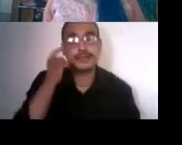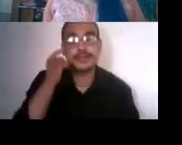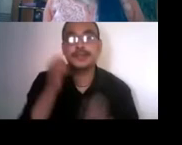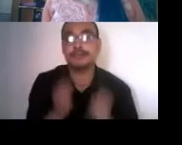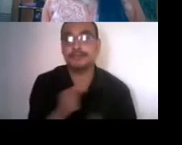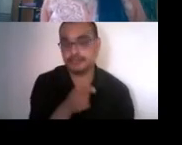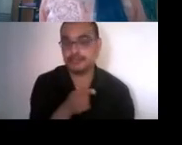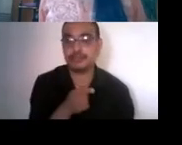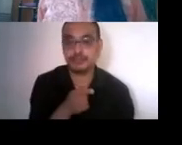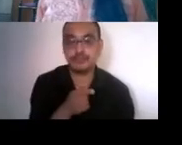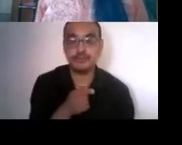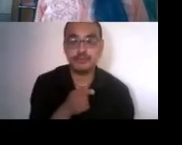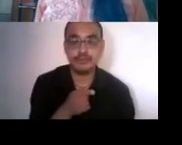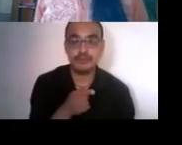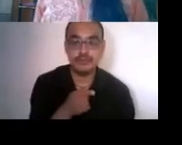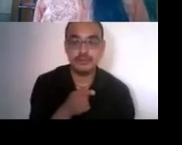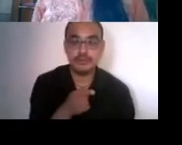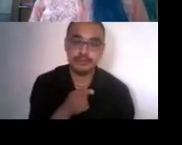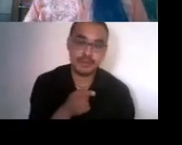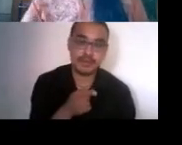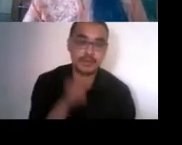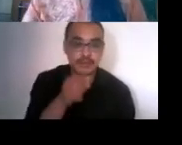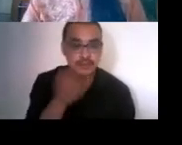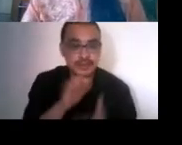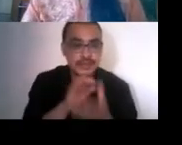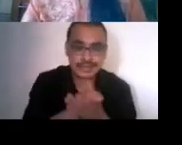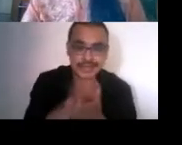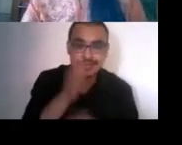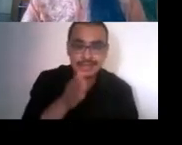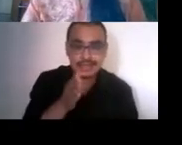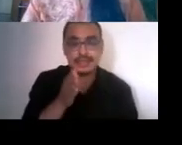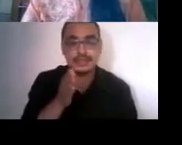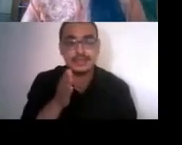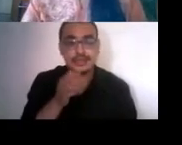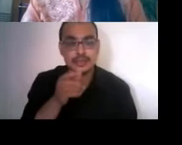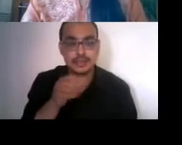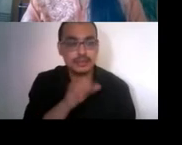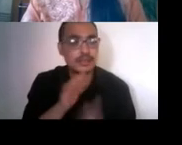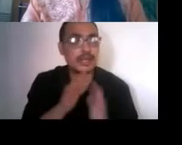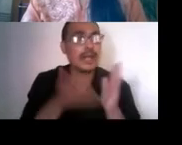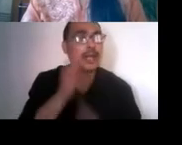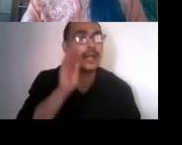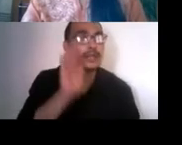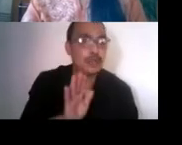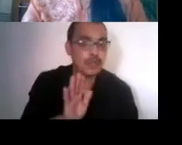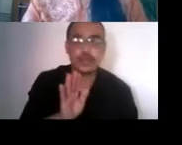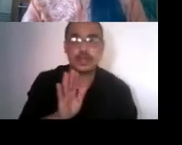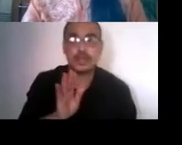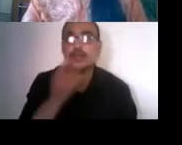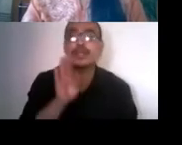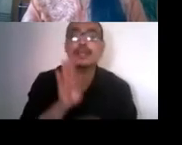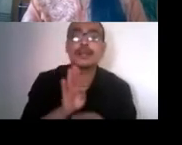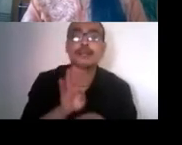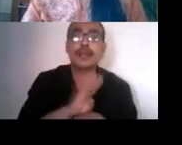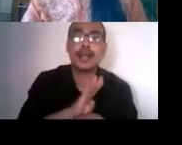होइन वास्तवमा उसको पार्टनरले चाहिँ ऊ चाहिँ कहाँ जाँदो रहेछ कति बेला कहाँ भेटुँदो रहेछ कोसँग